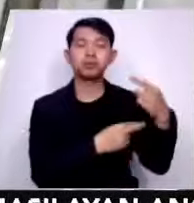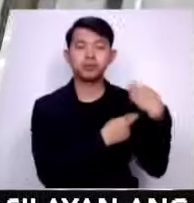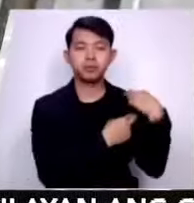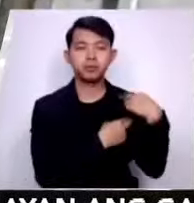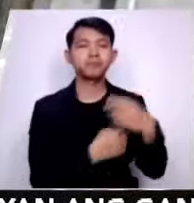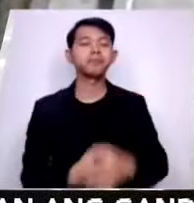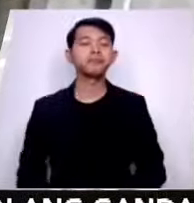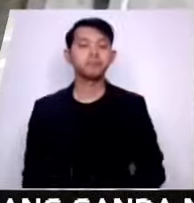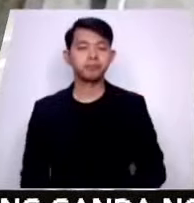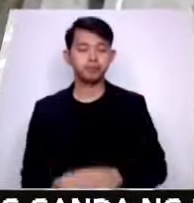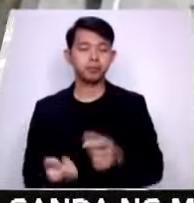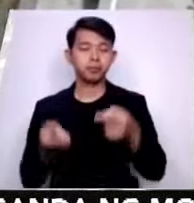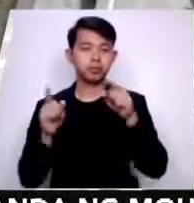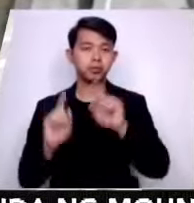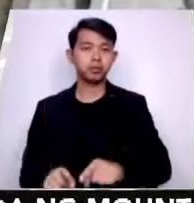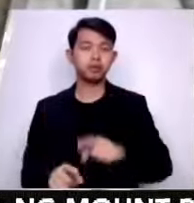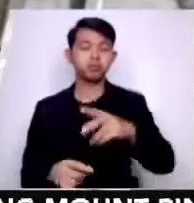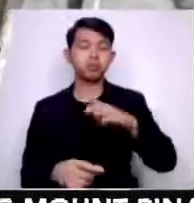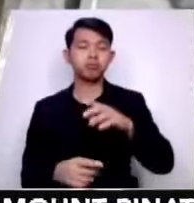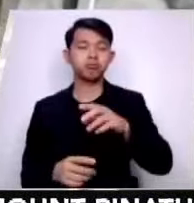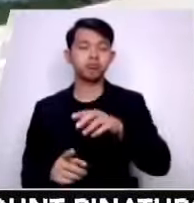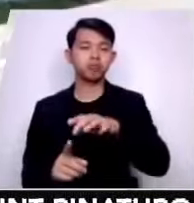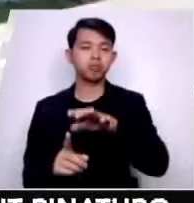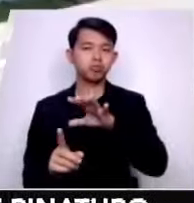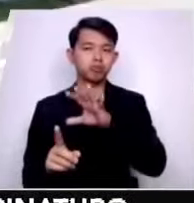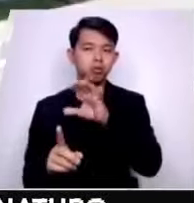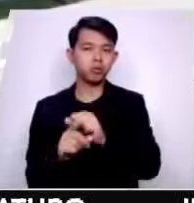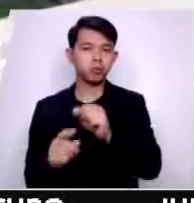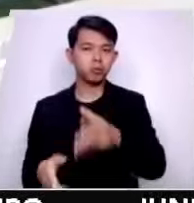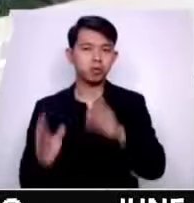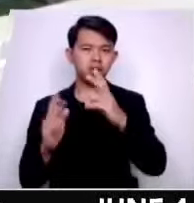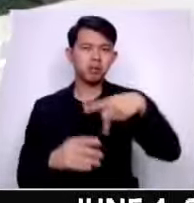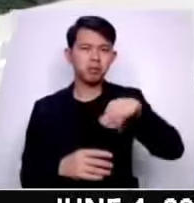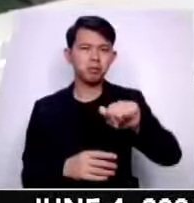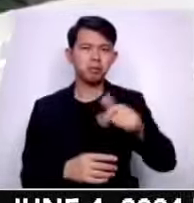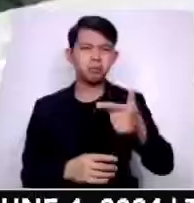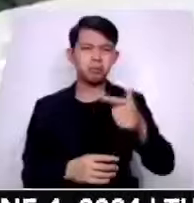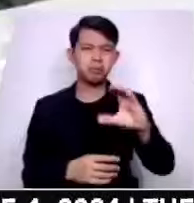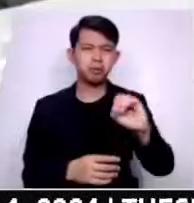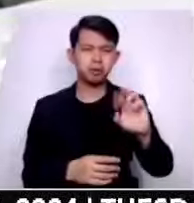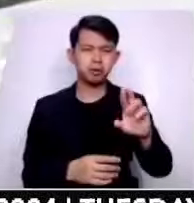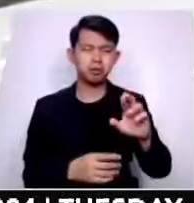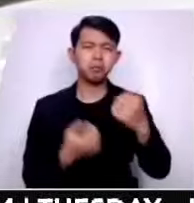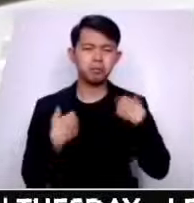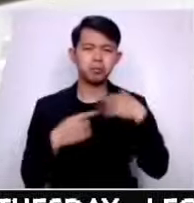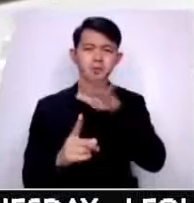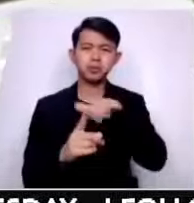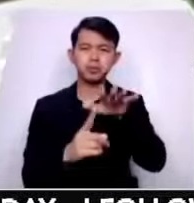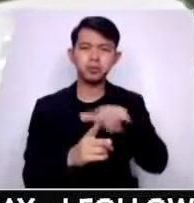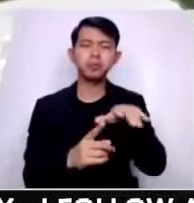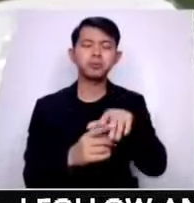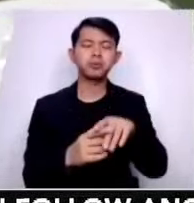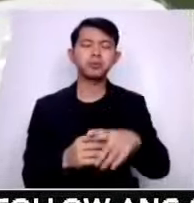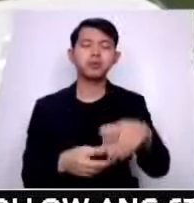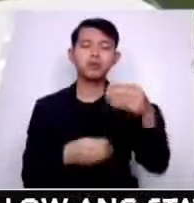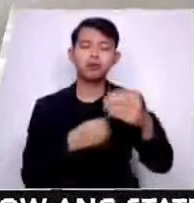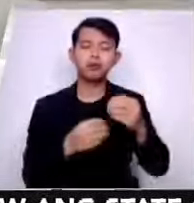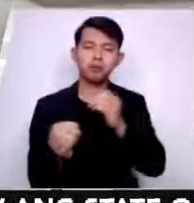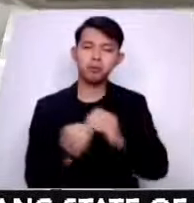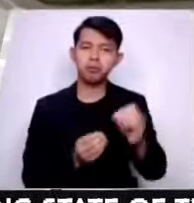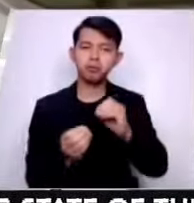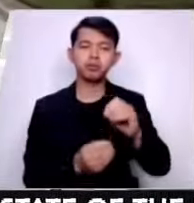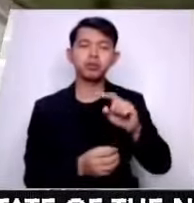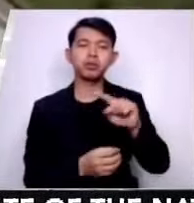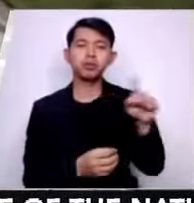nitong Marso, may mga tao raw ang PAGCOR na nagmo-monitor ng operasyon ng Zune U1 Technologies Incorporated